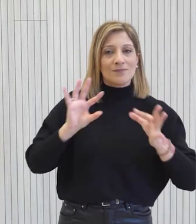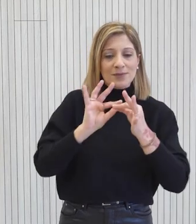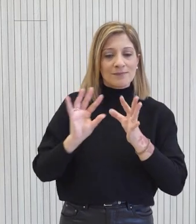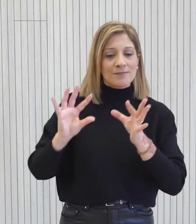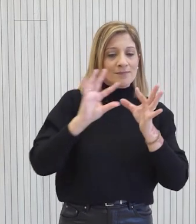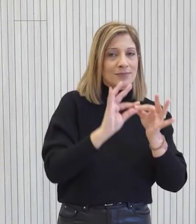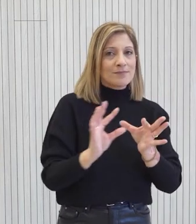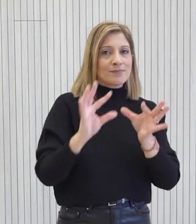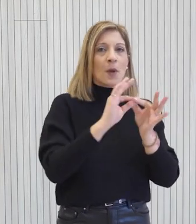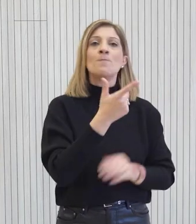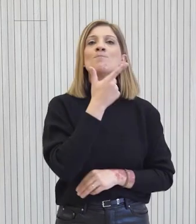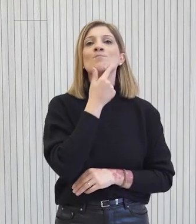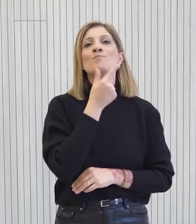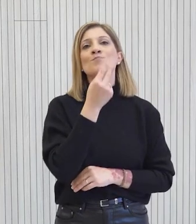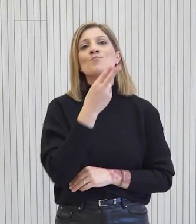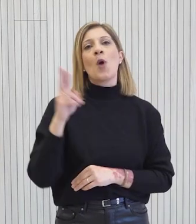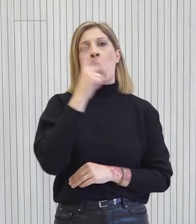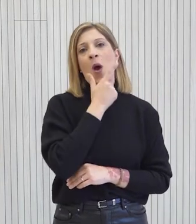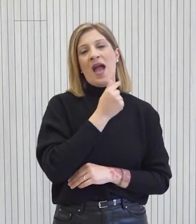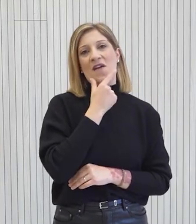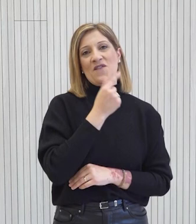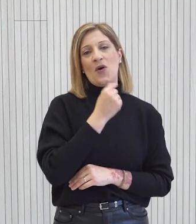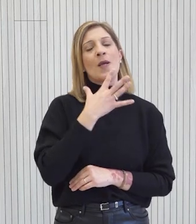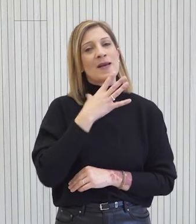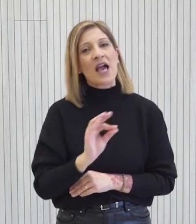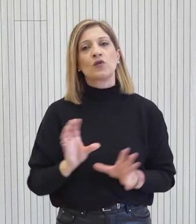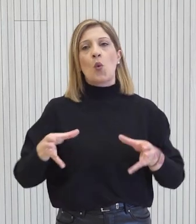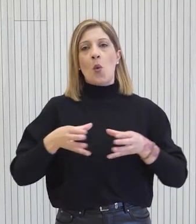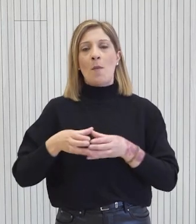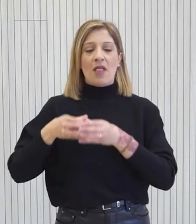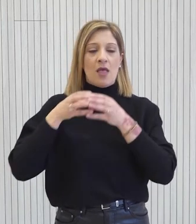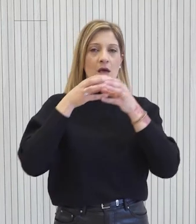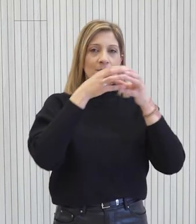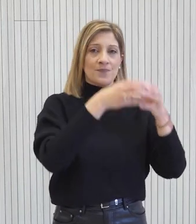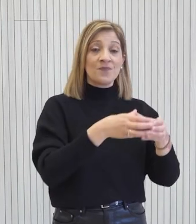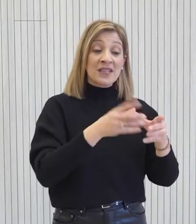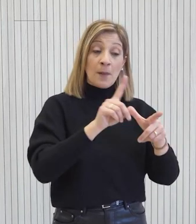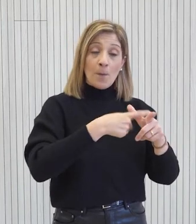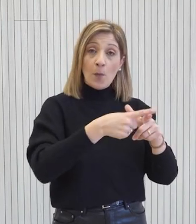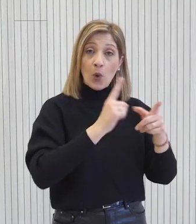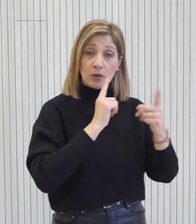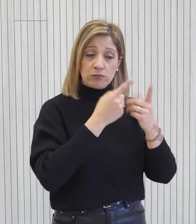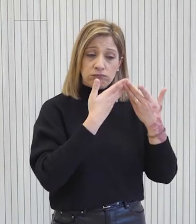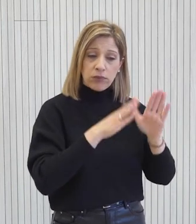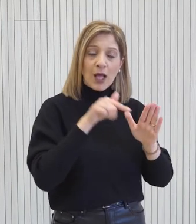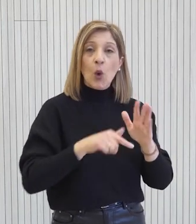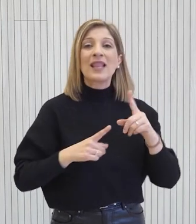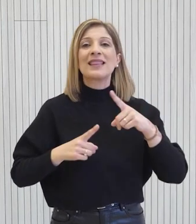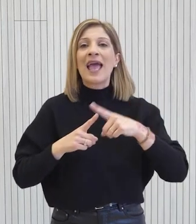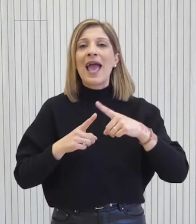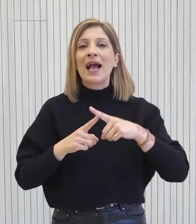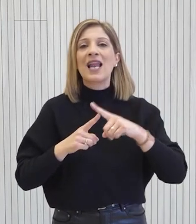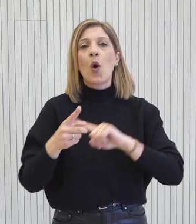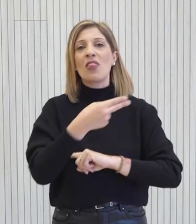φύσεως, τα οποία είναι αυτή τη στιγμή επιτάπητος. Έχουμε πει ότι έχουμε περάσει από το πολιτικό στο τεχνικό επίπεδο. Και γι' αυτό ακριβώς τον λόγο, για